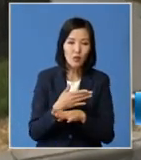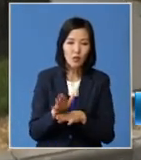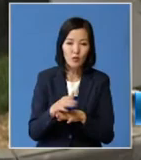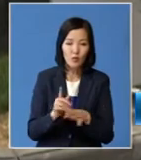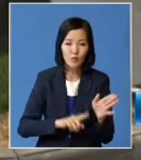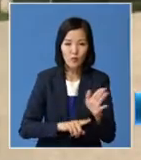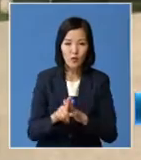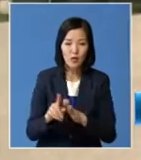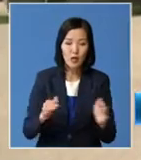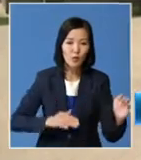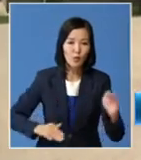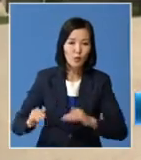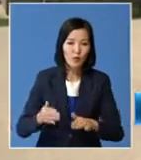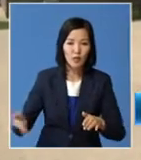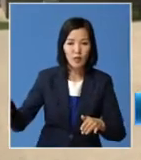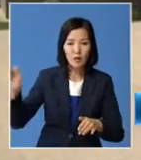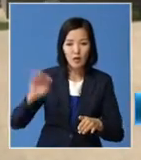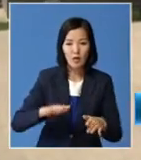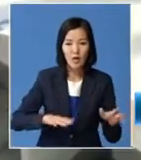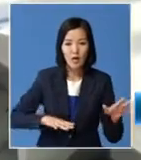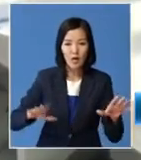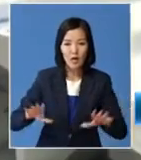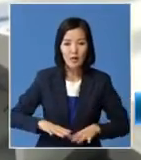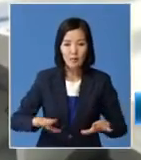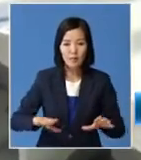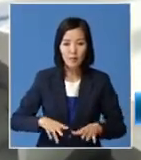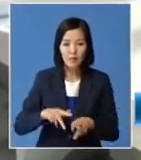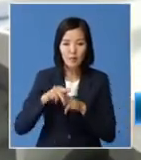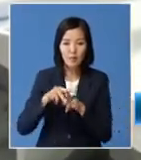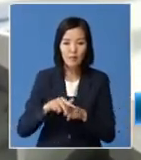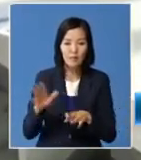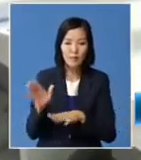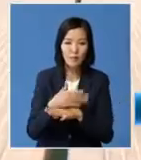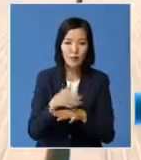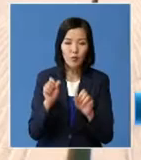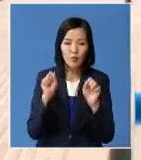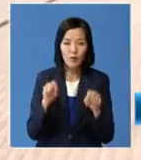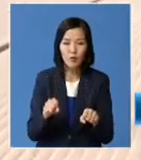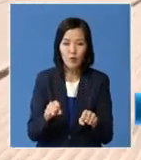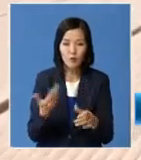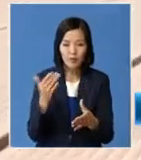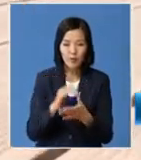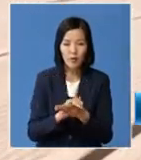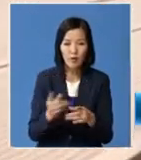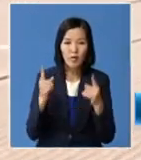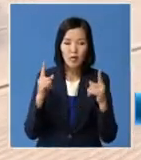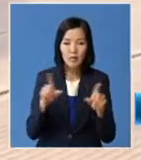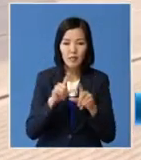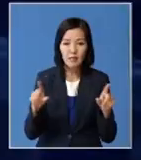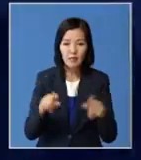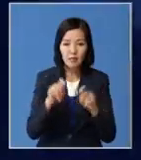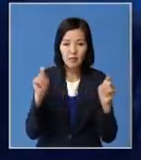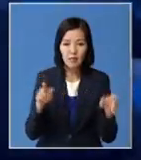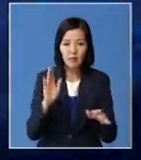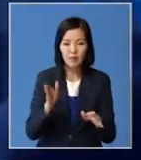көлге түсіп қана қоймай, Жоңғар алтауына атпен барып қайтуына болады. Бұдан бөлек биыл 10 миллиард инвестиция тартылған ірі демалыс орны ашылмақ.